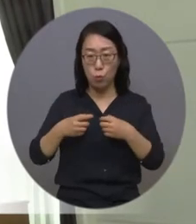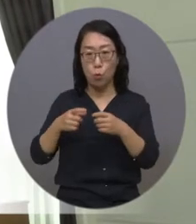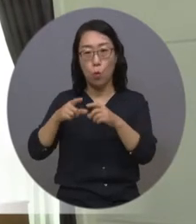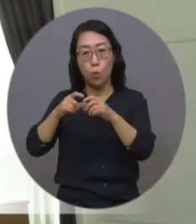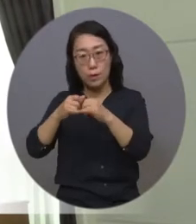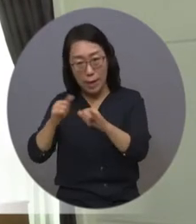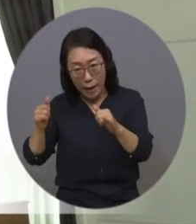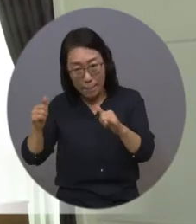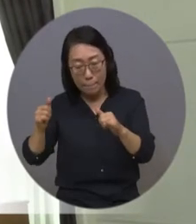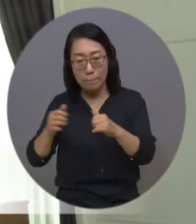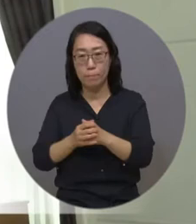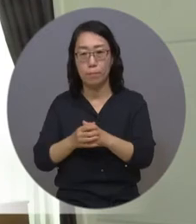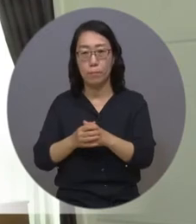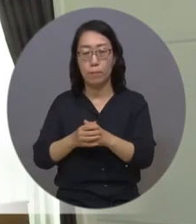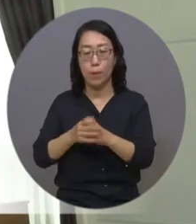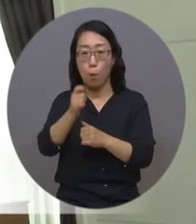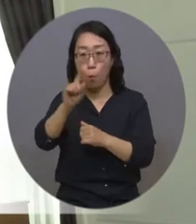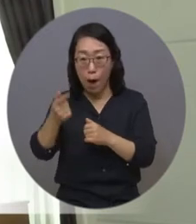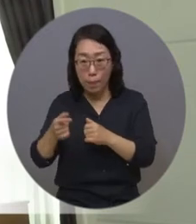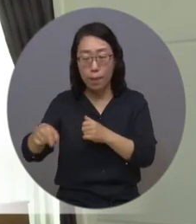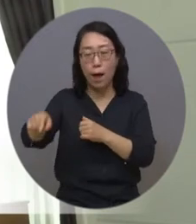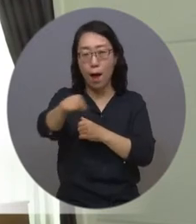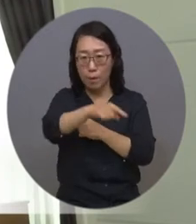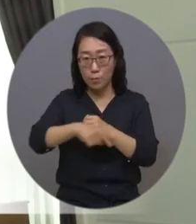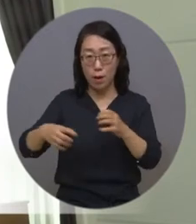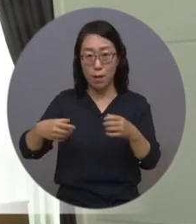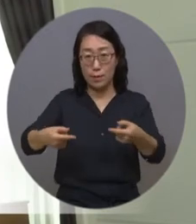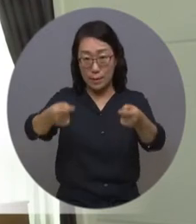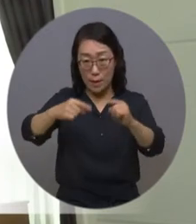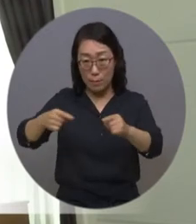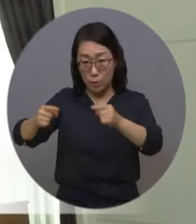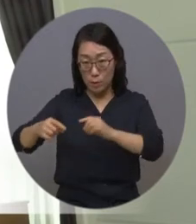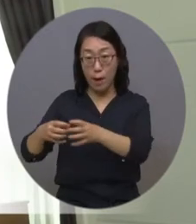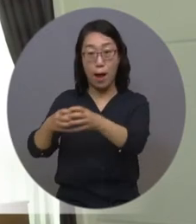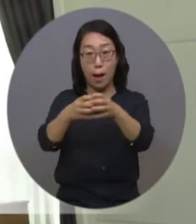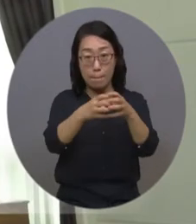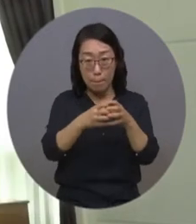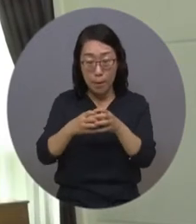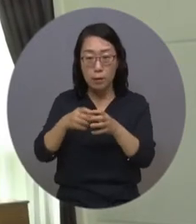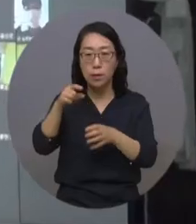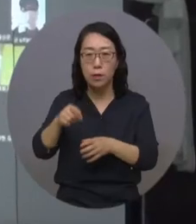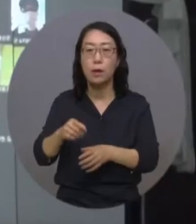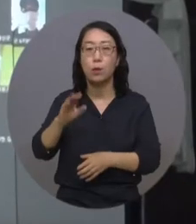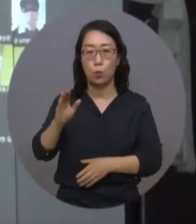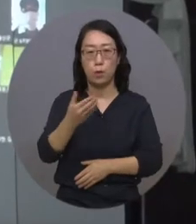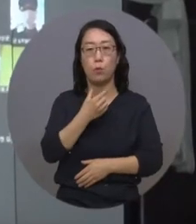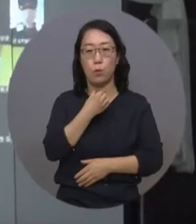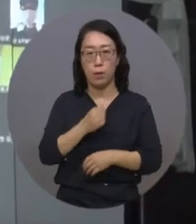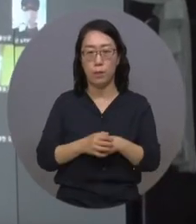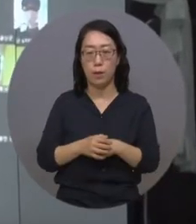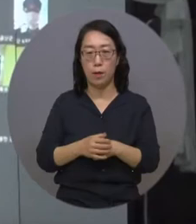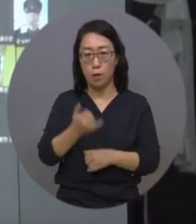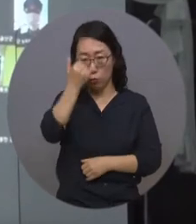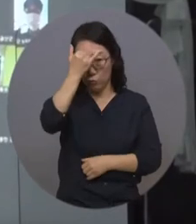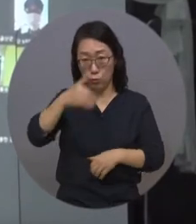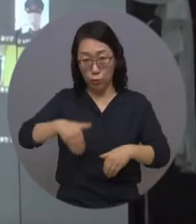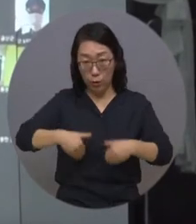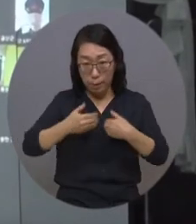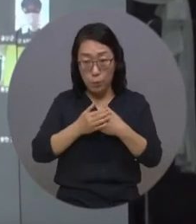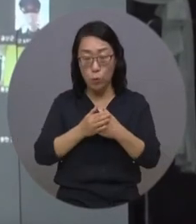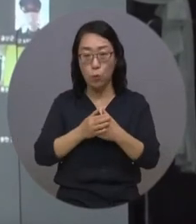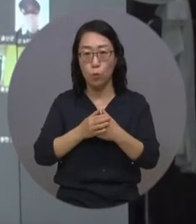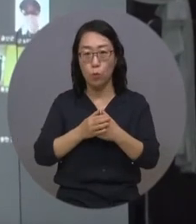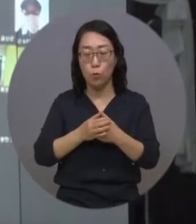그리고 주민까지 같이 참여하는 그런 복지 공동체가 되길 바랍니다. 충청남도 행정부지사와